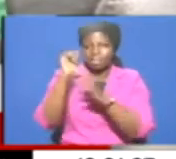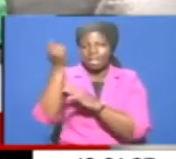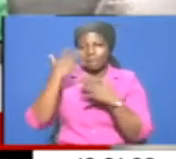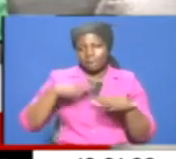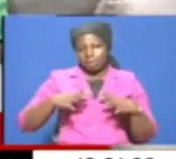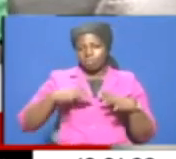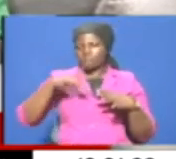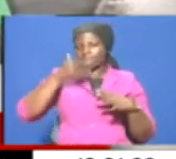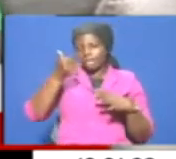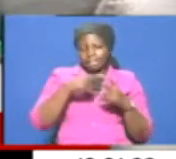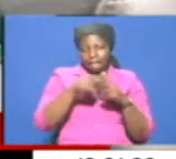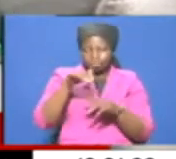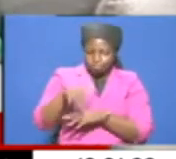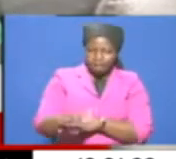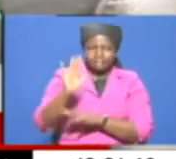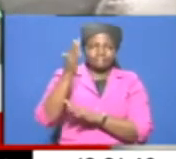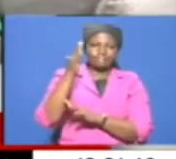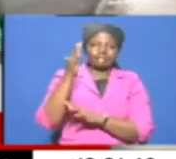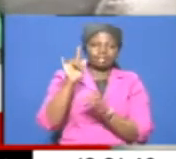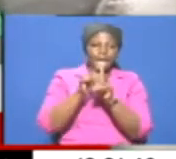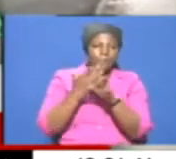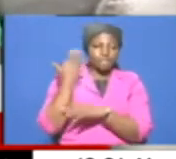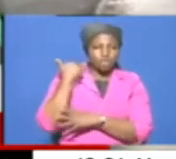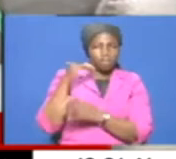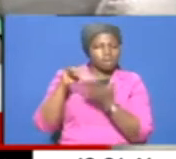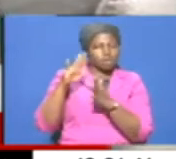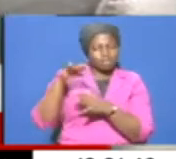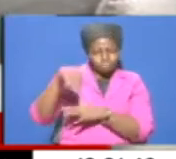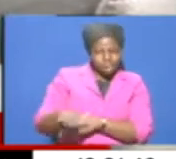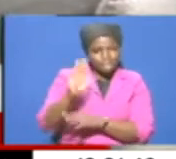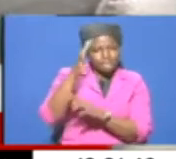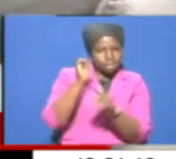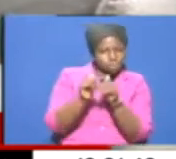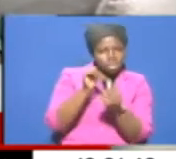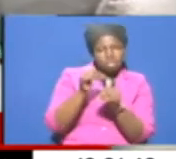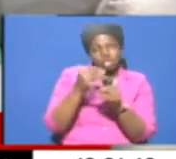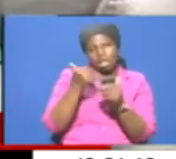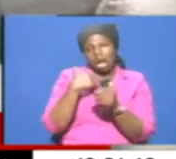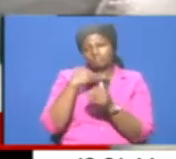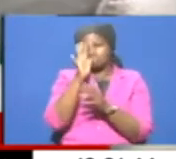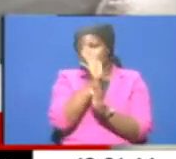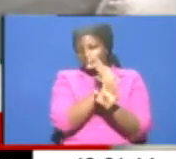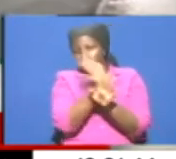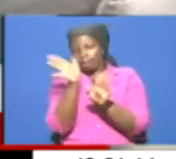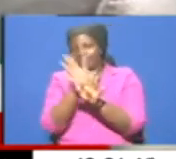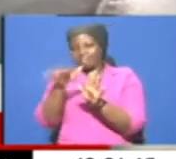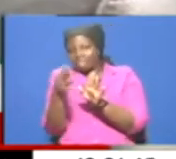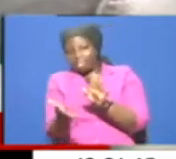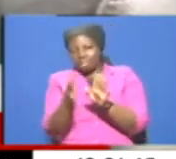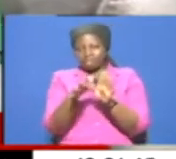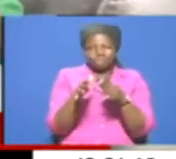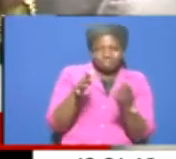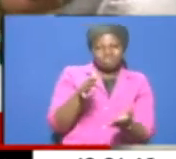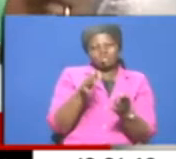kupanda mti. Na sana sana tusipande ile miti inaagushaga matawi. Tupande ile miti inaagusha pesa,